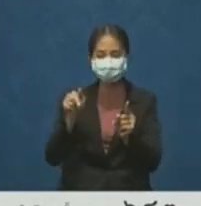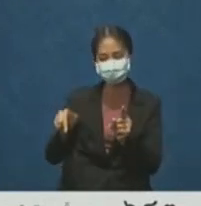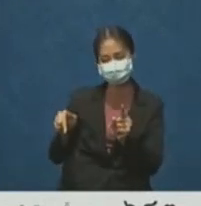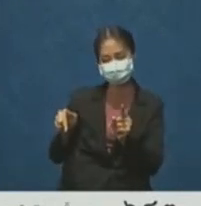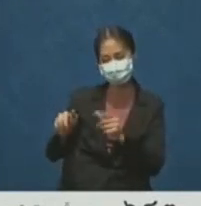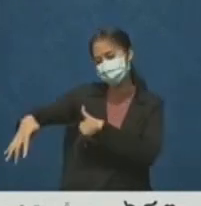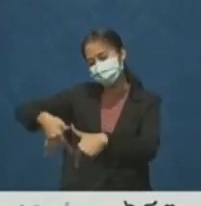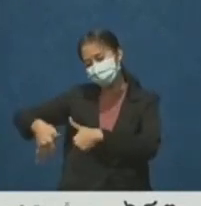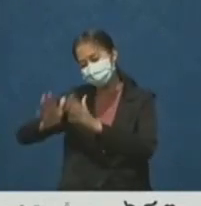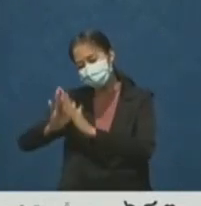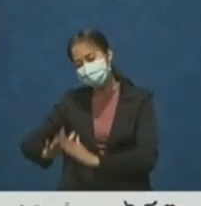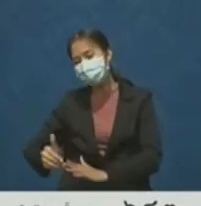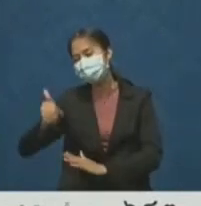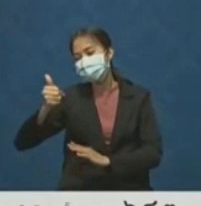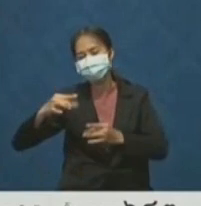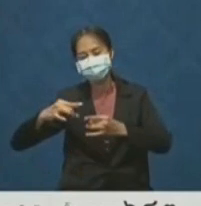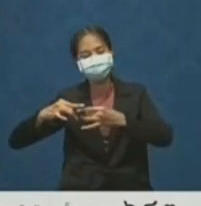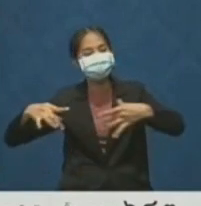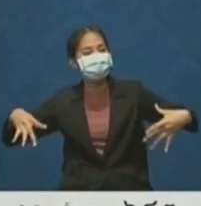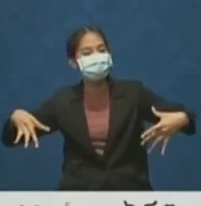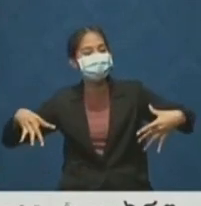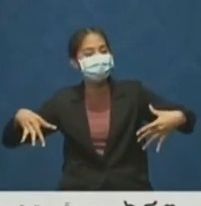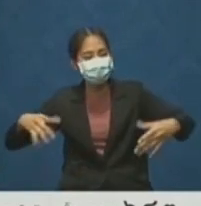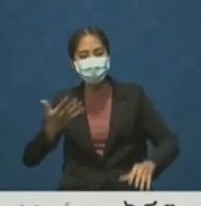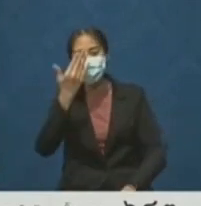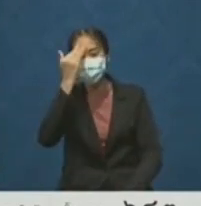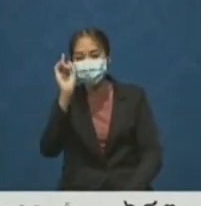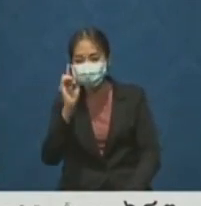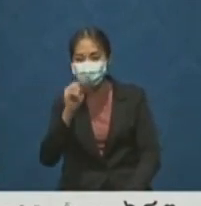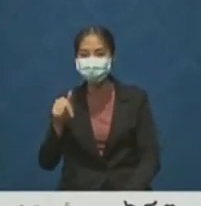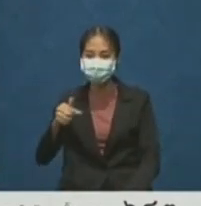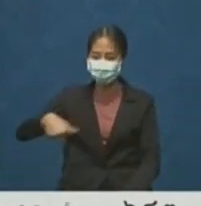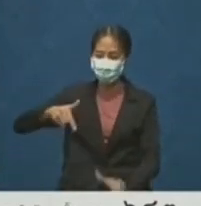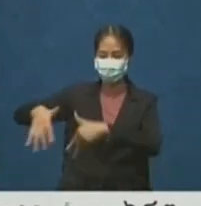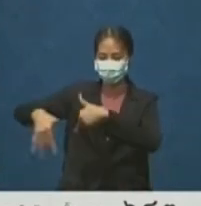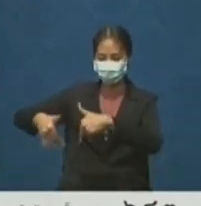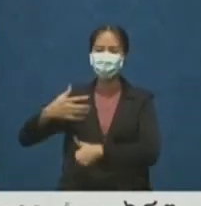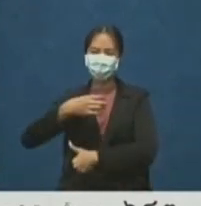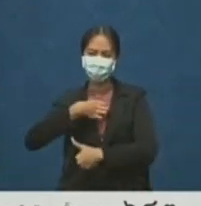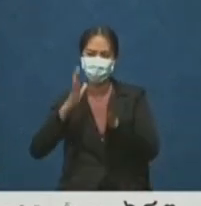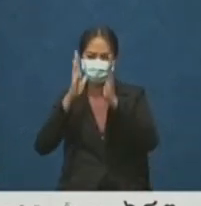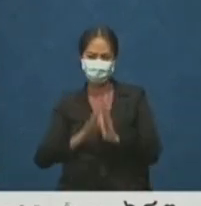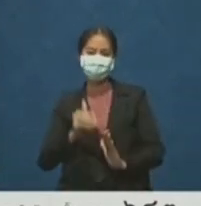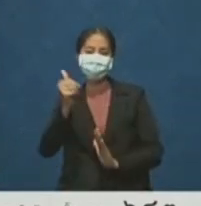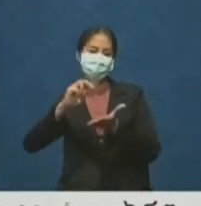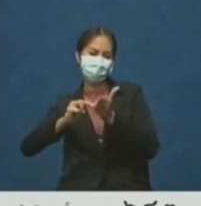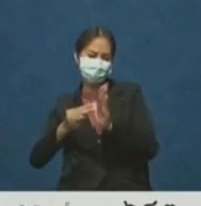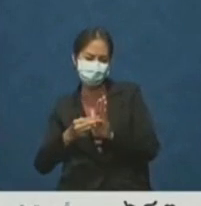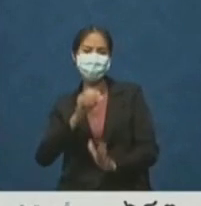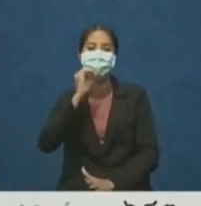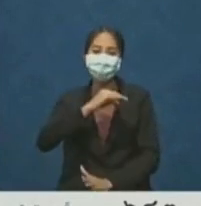ต่างเป็นคนดีของประชาชนเพราะประชาชนต้องการคนดีคือคนขยันคนดีคือคน